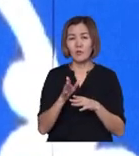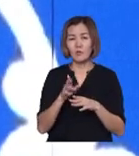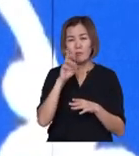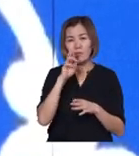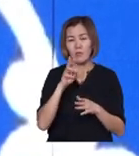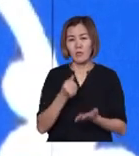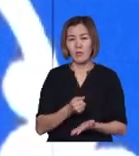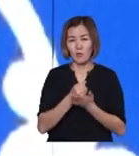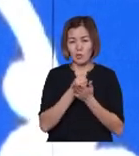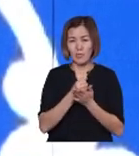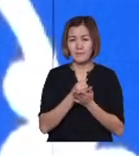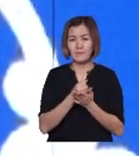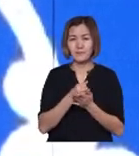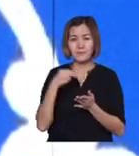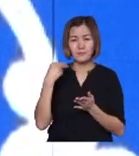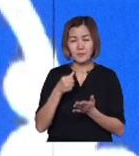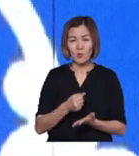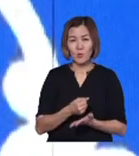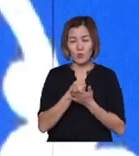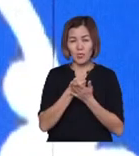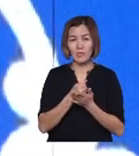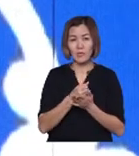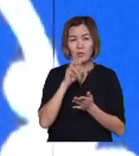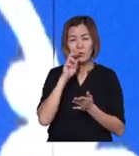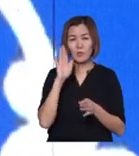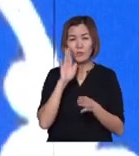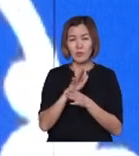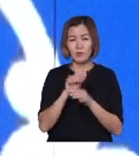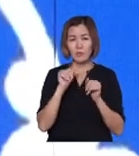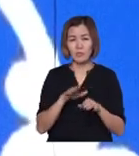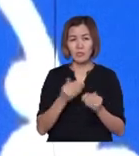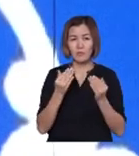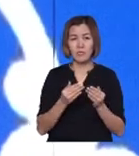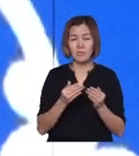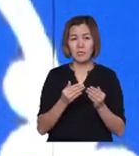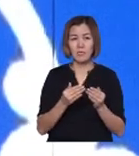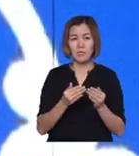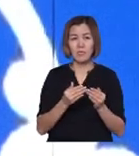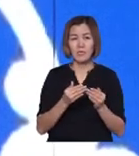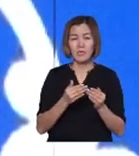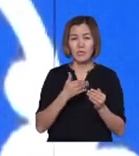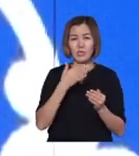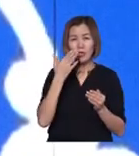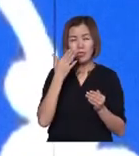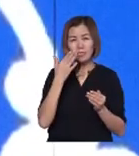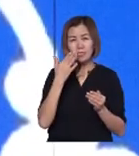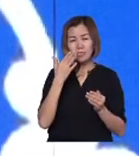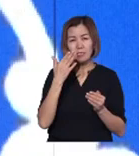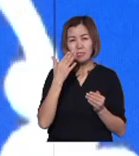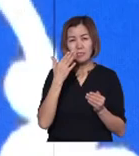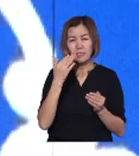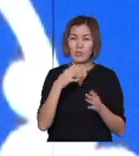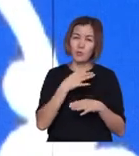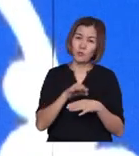үкіметіміз қолдады, шешім қабылданды, үкіметтің қаулысы шықты. Биылғы жылдың жарты жылдығынан бастап Ақсу, Сарқан,